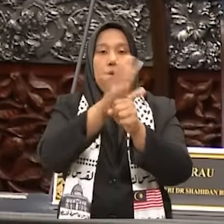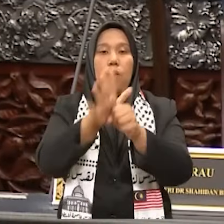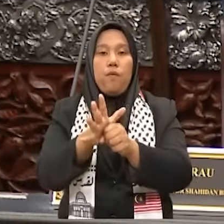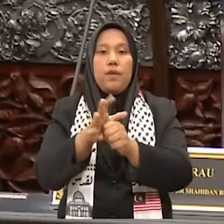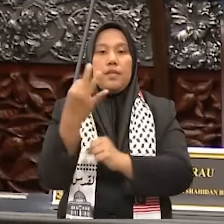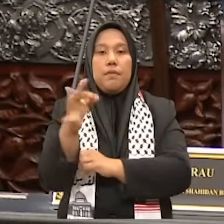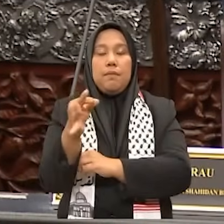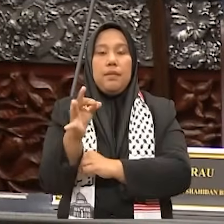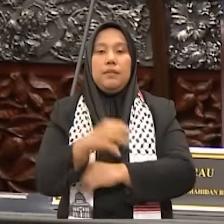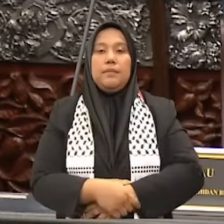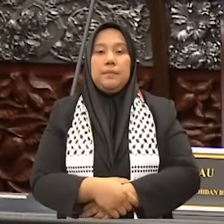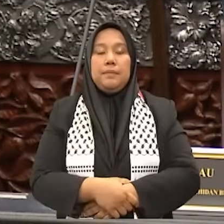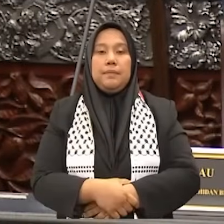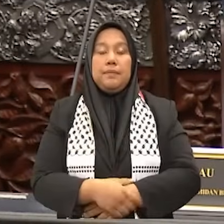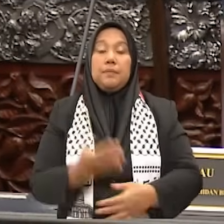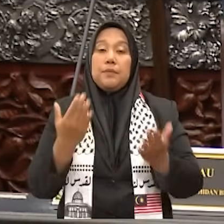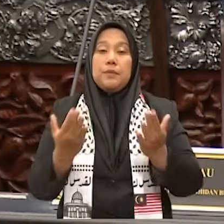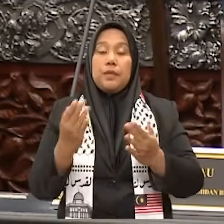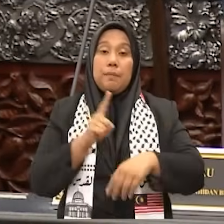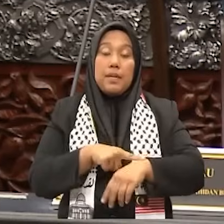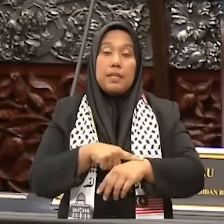Justru mungkin pada masa itu